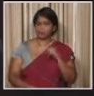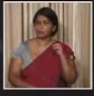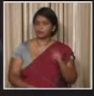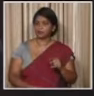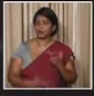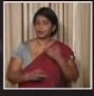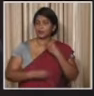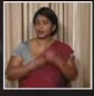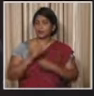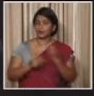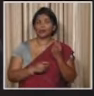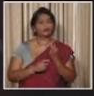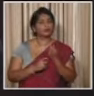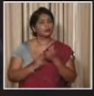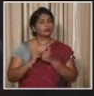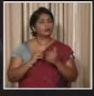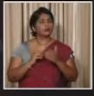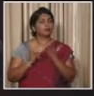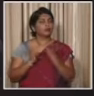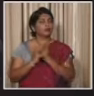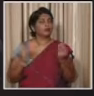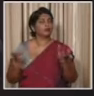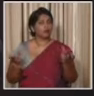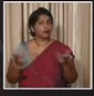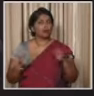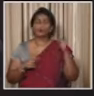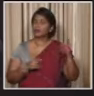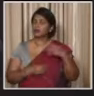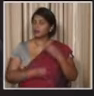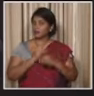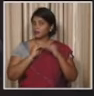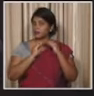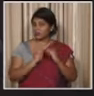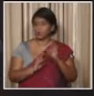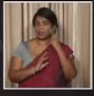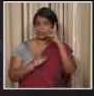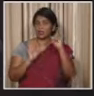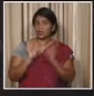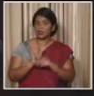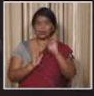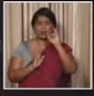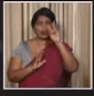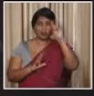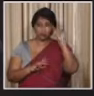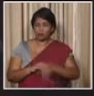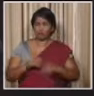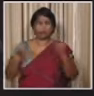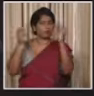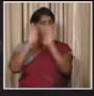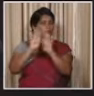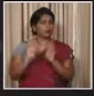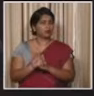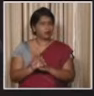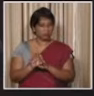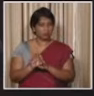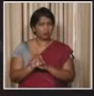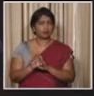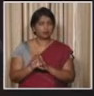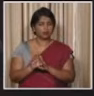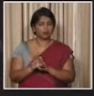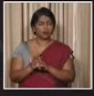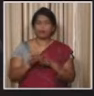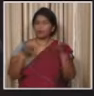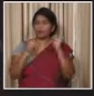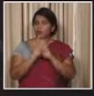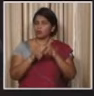කෝ නිෂ්පාදන ආර්ථිකයක් සඳහා විසඳුම් අද අර කර්මාන්ත 263000ක් වැහිලා තියෙද්දි ඒව ආපහු අඩපණ